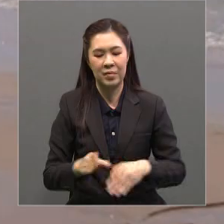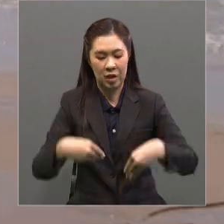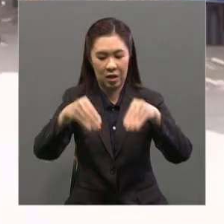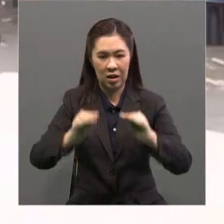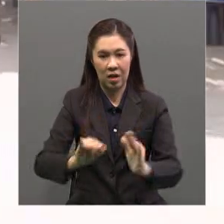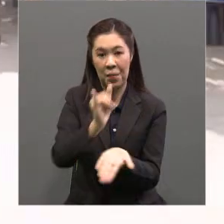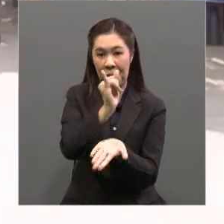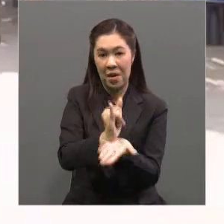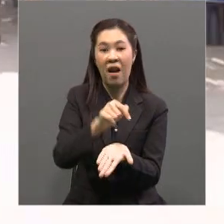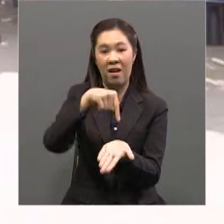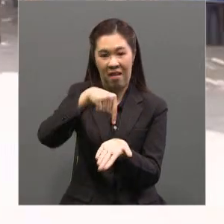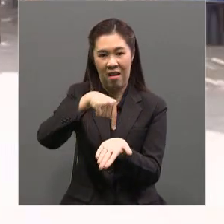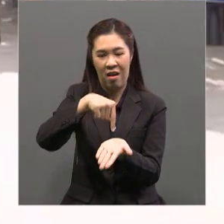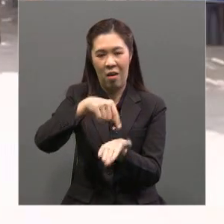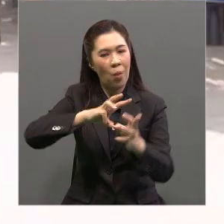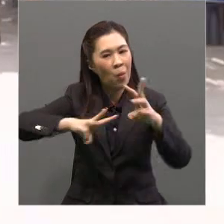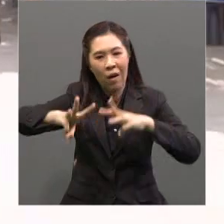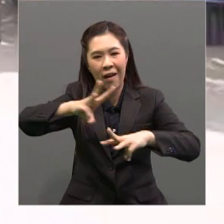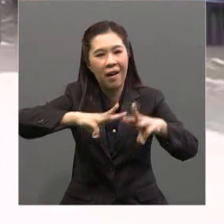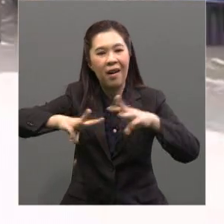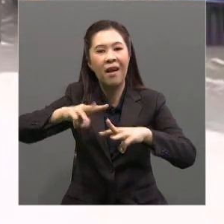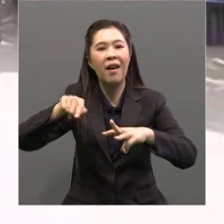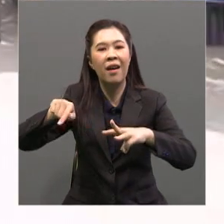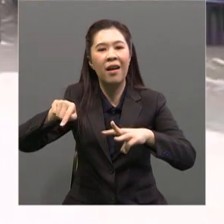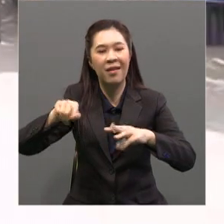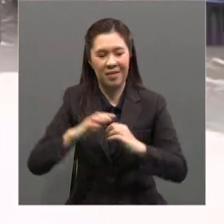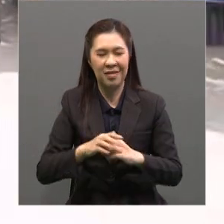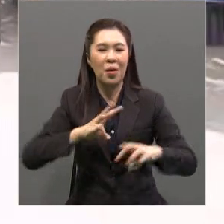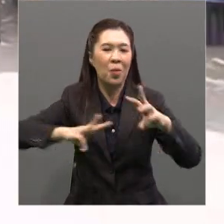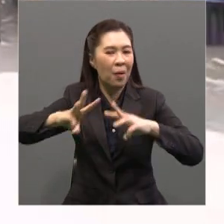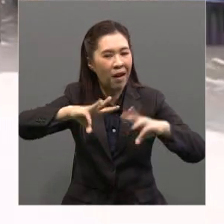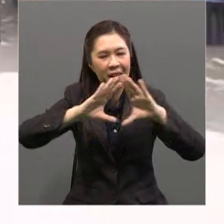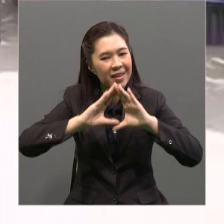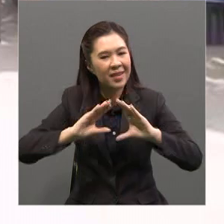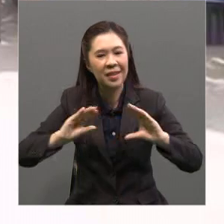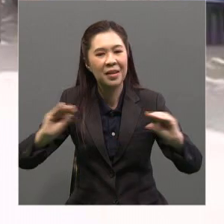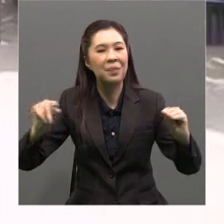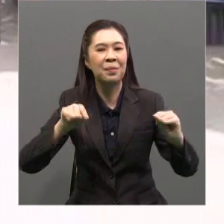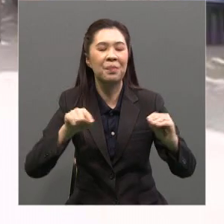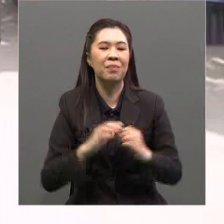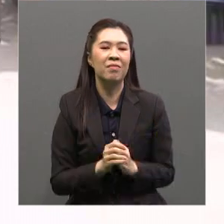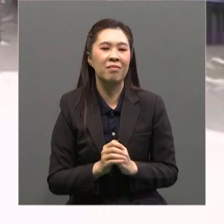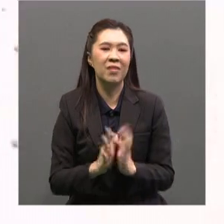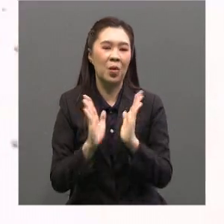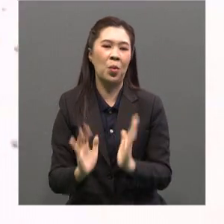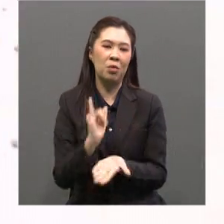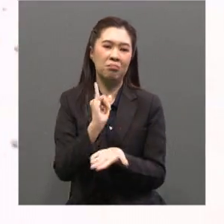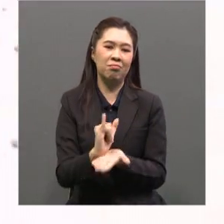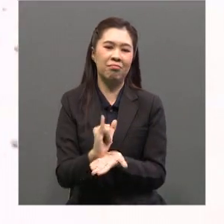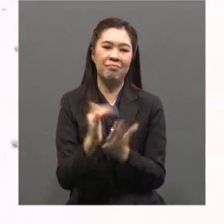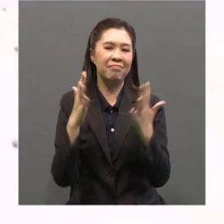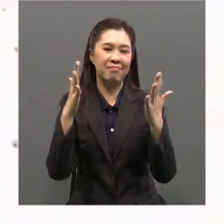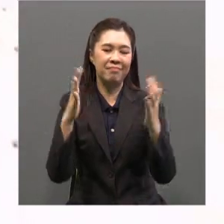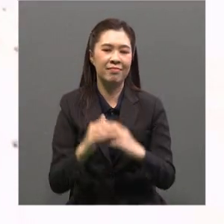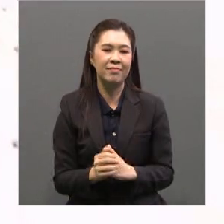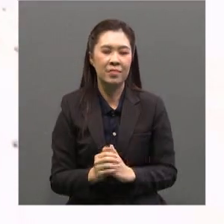าดนี่แทบจะไม่มีนักท่องเที่ยวเนี่ยดูสิคะมันโล่งมันเงียบมากทีเดียวนะคะแทบจะไม่มีคนมานอนอาบแดดเลยคือผู้